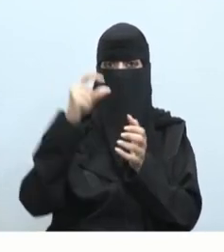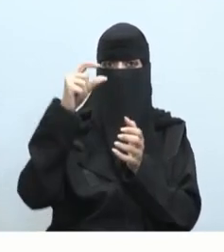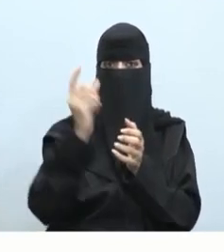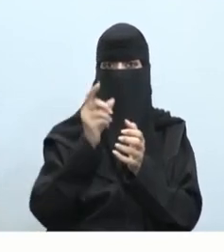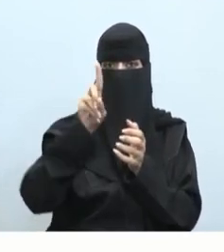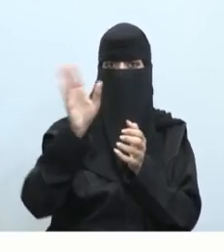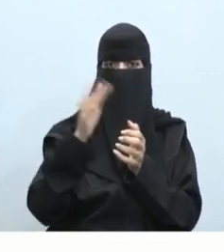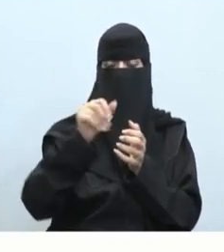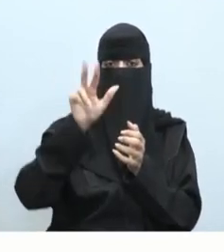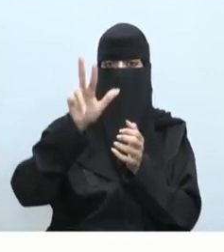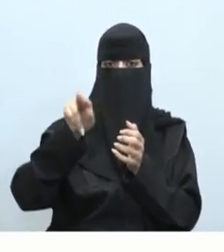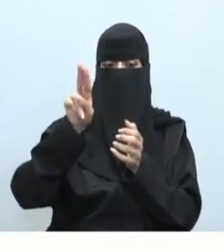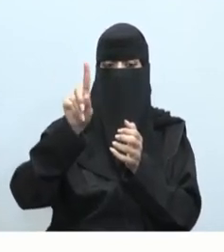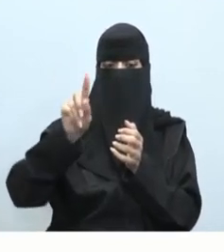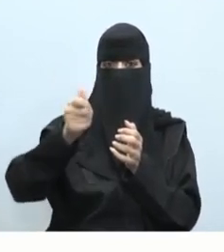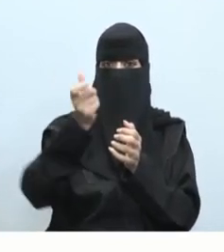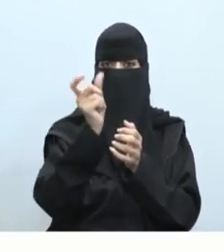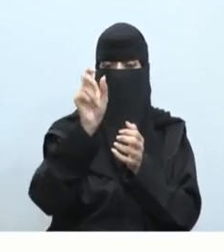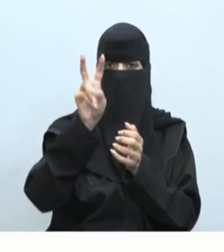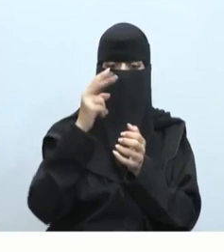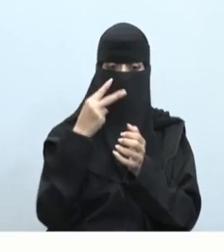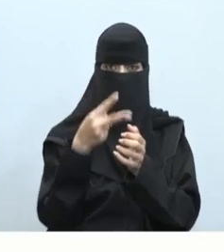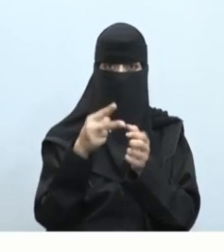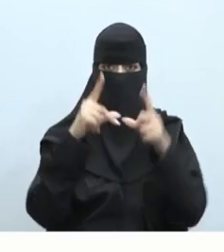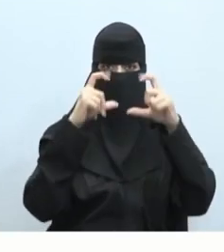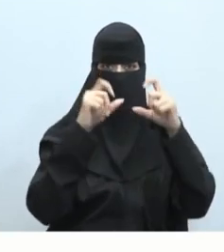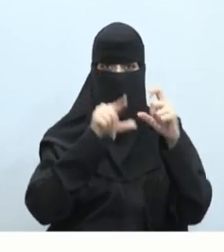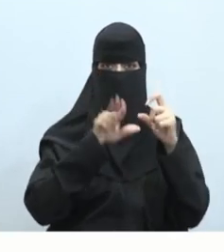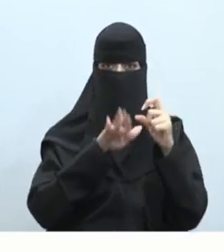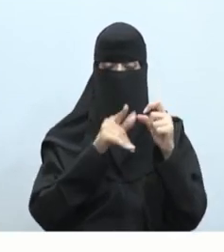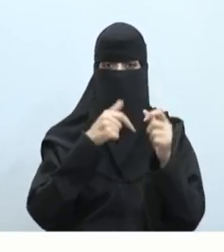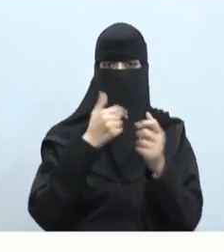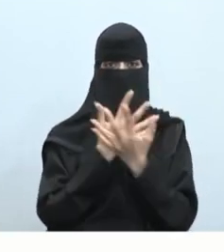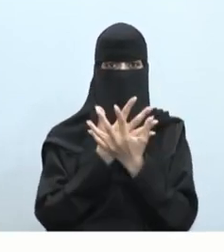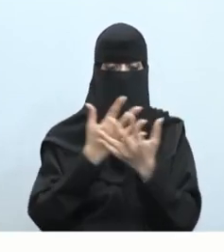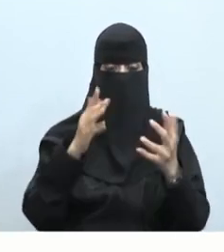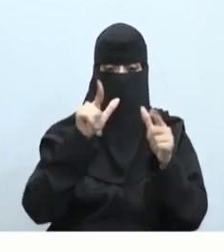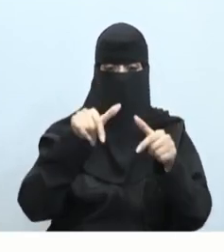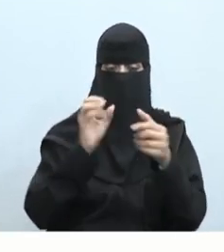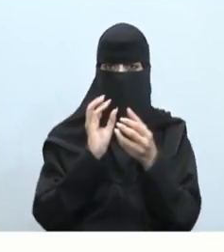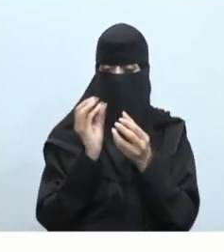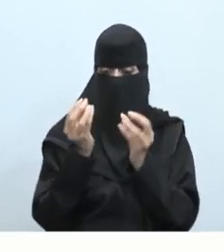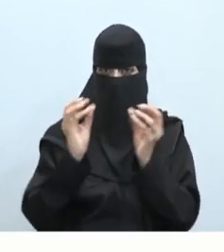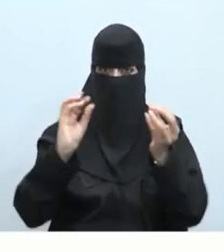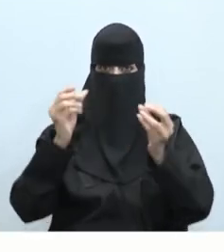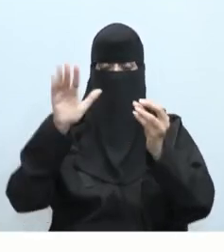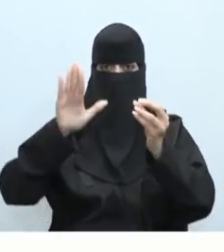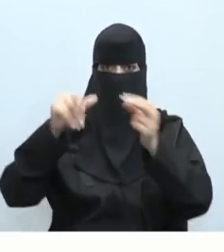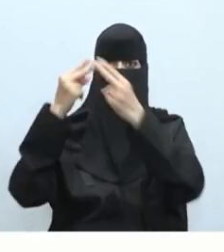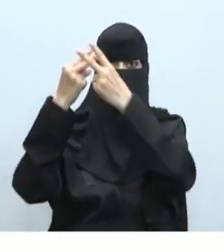التبانه هذه ابناء وبنات الطلاب تحوي العديد من الكواكب والنجوم